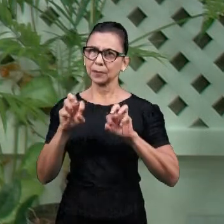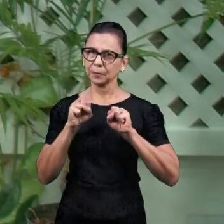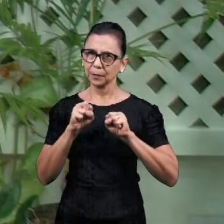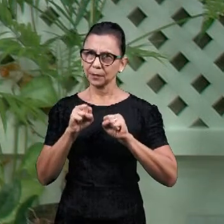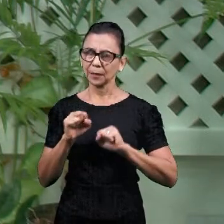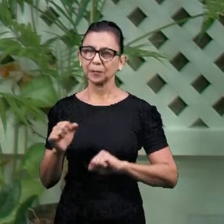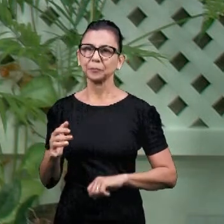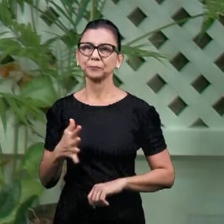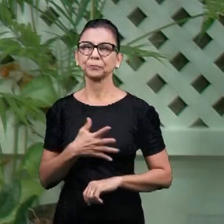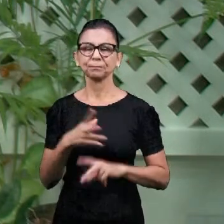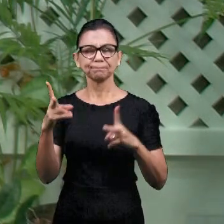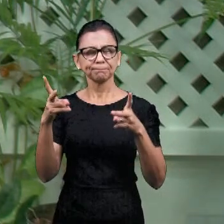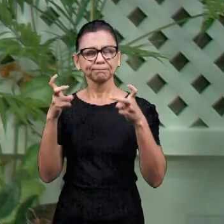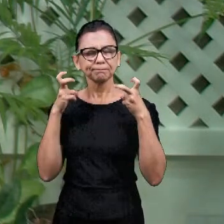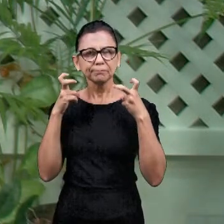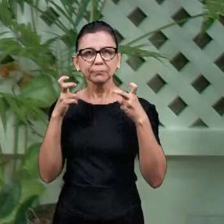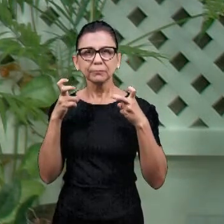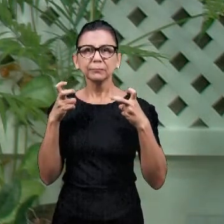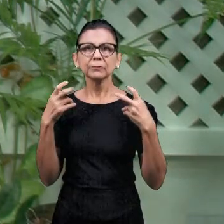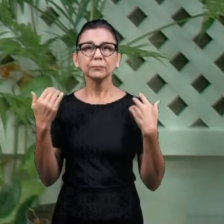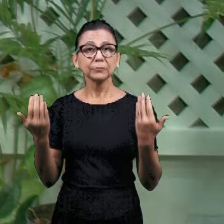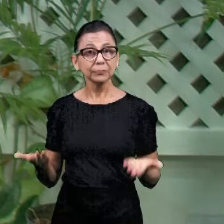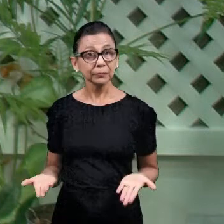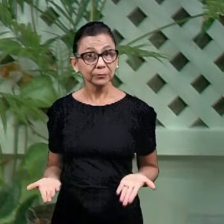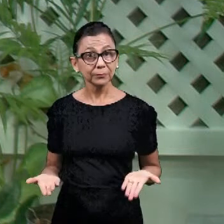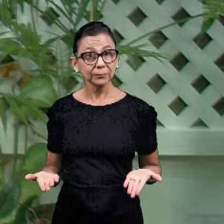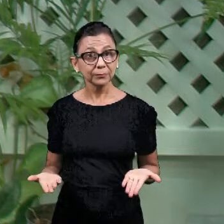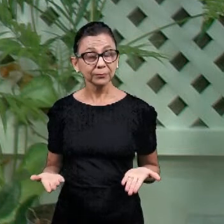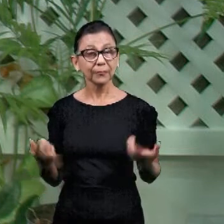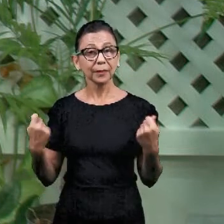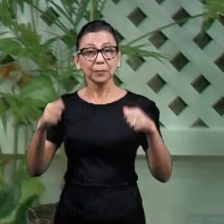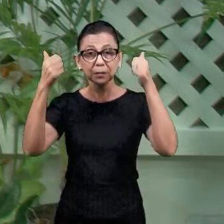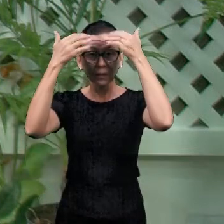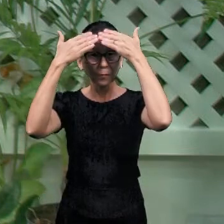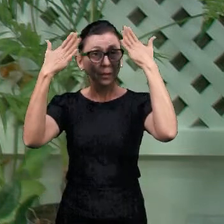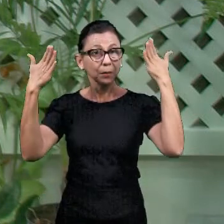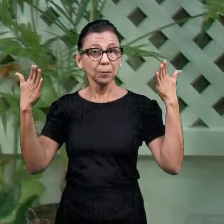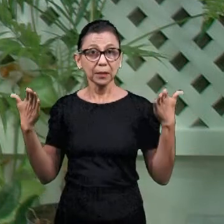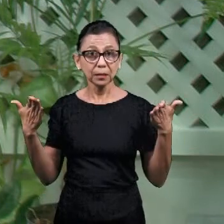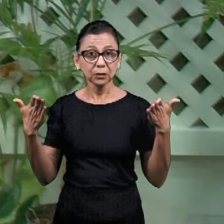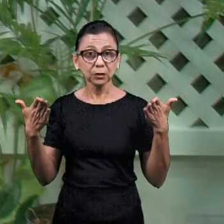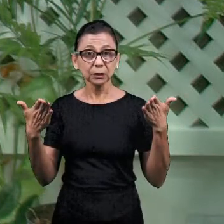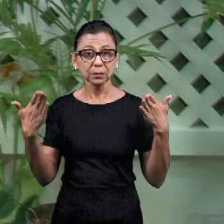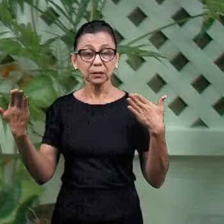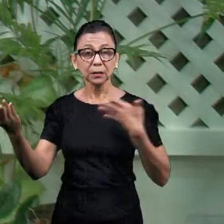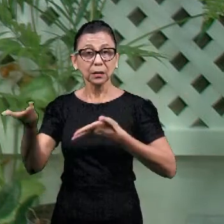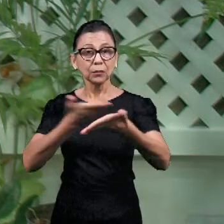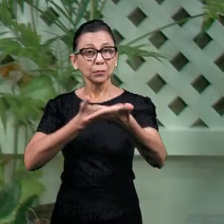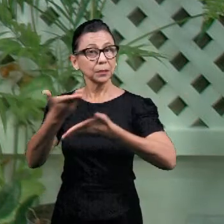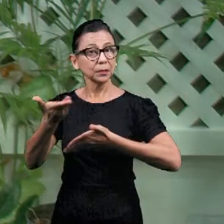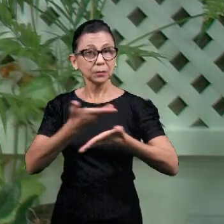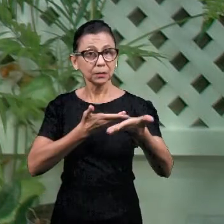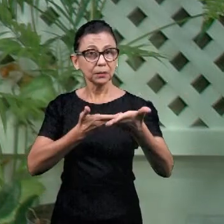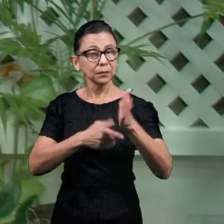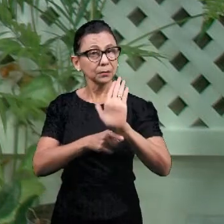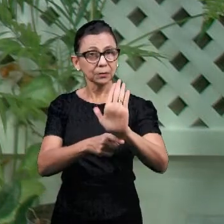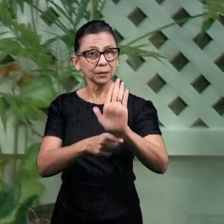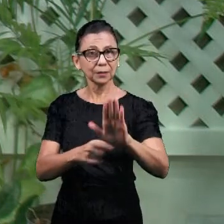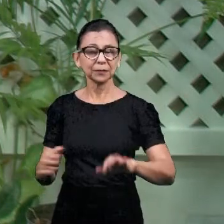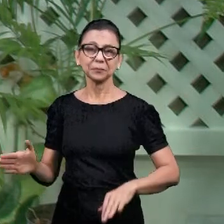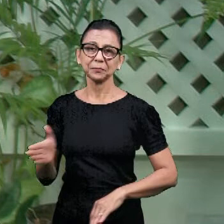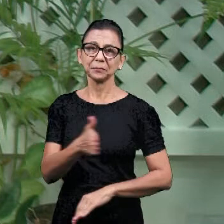train de réunir dans le groupe et les yeux s'ouvrent. Elle est en train de montrer ça. Nous avons ici une autre expérience. Notre